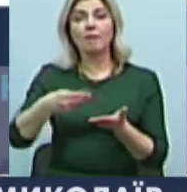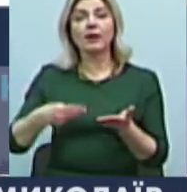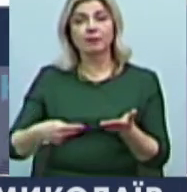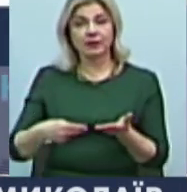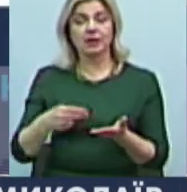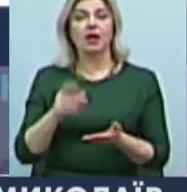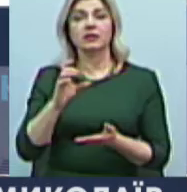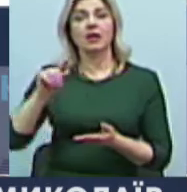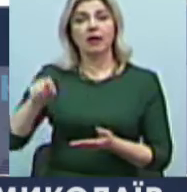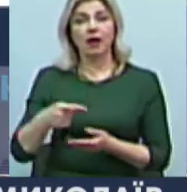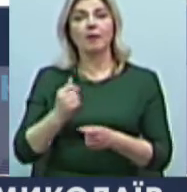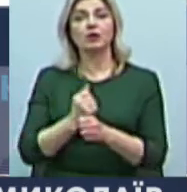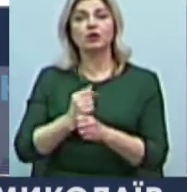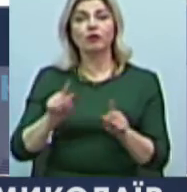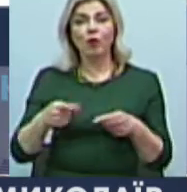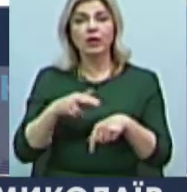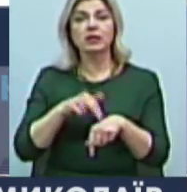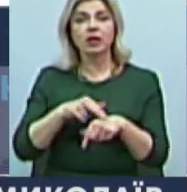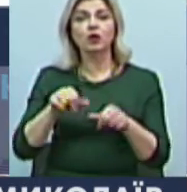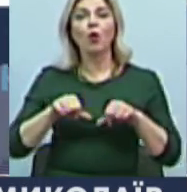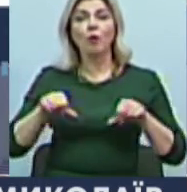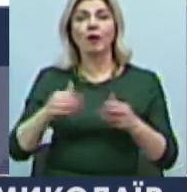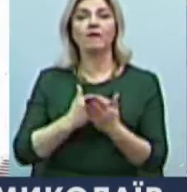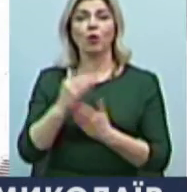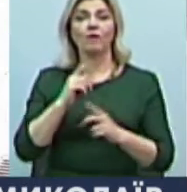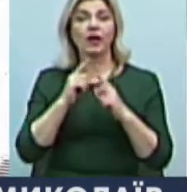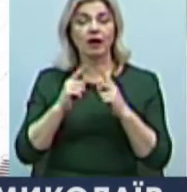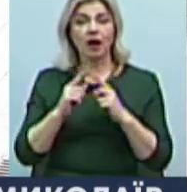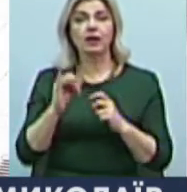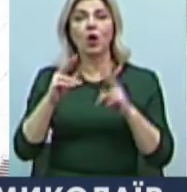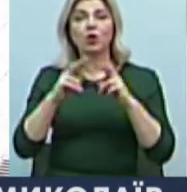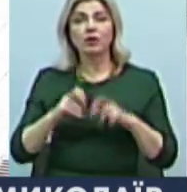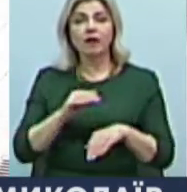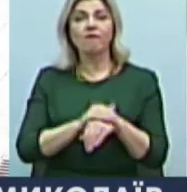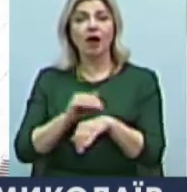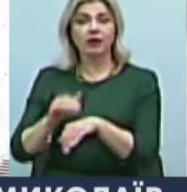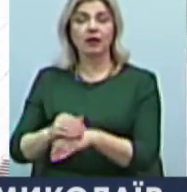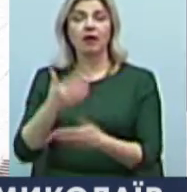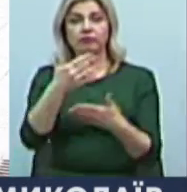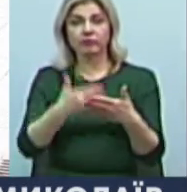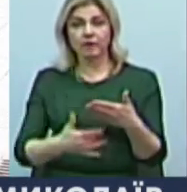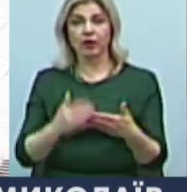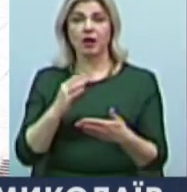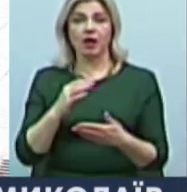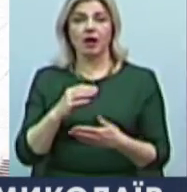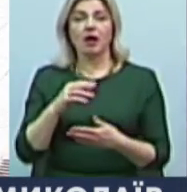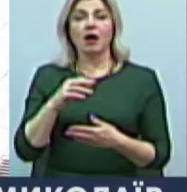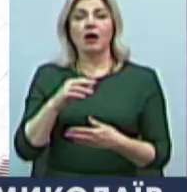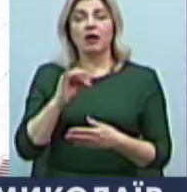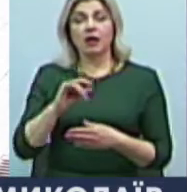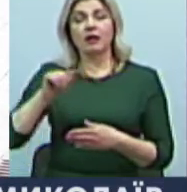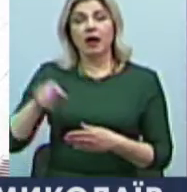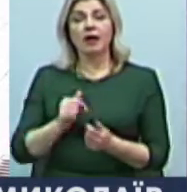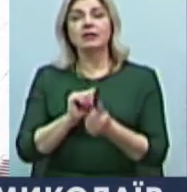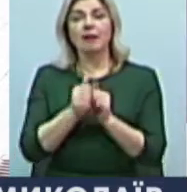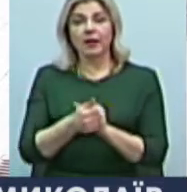Ми збираємо підписи з вимогою про створення слідчої комісії Верховної Ради з розслідування фактів, викладених по Гладковським. Вимагаємо заміни